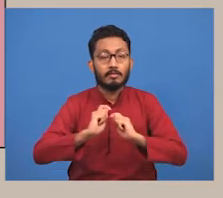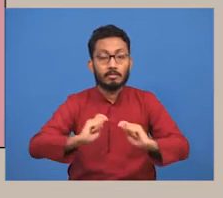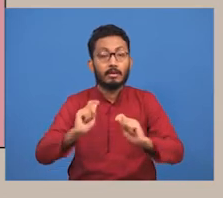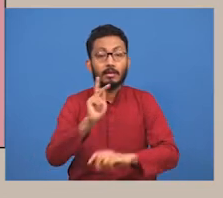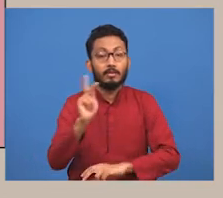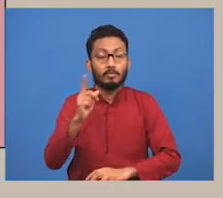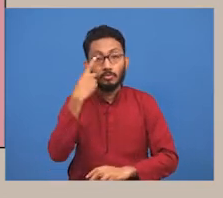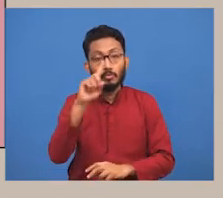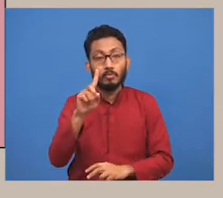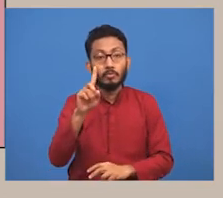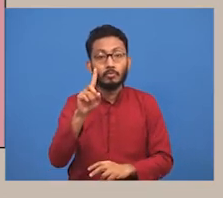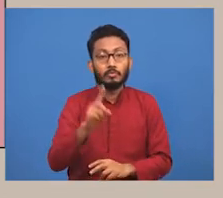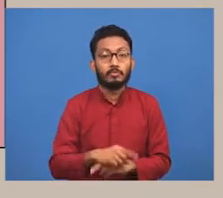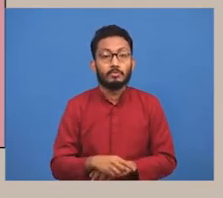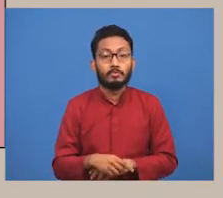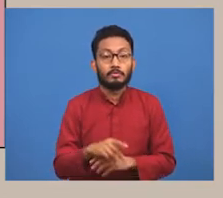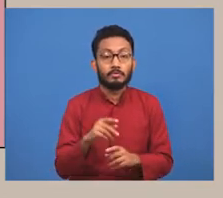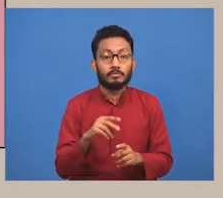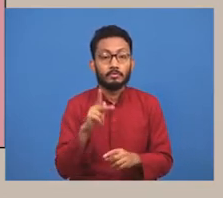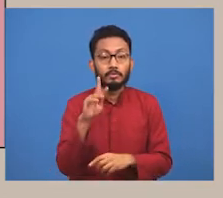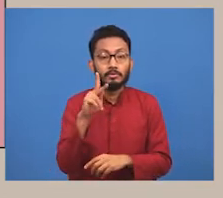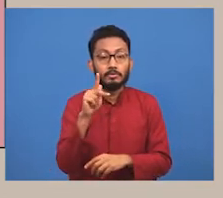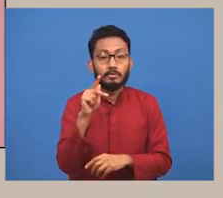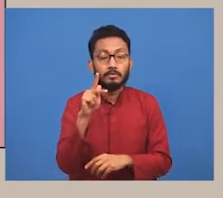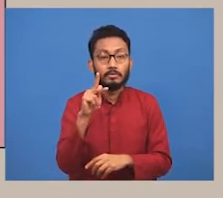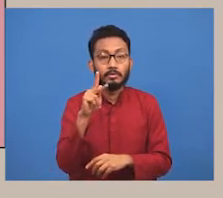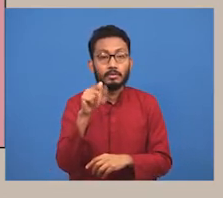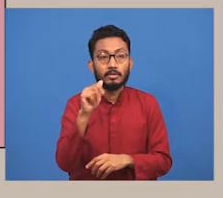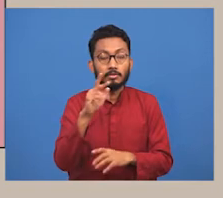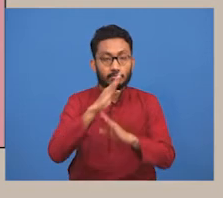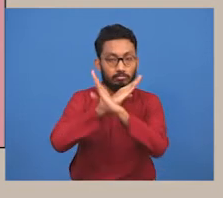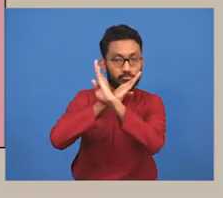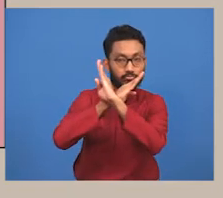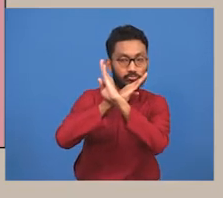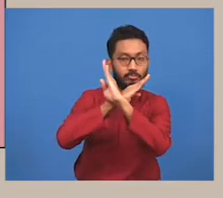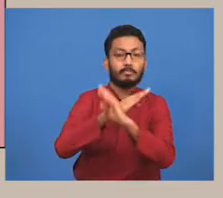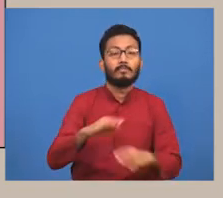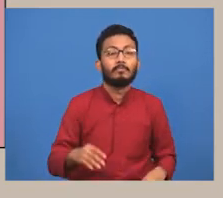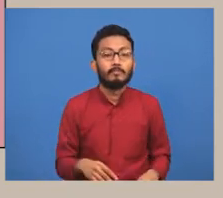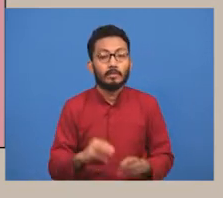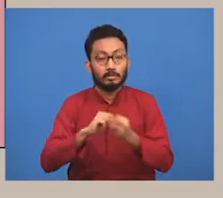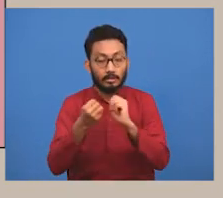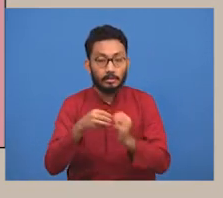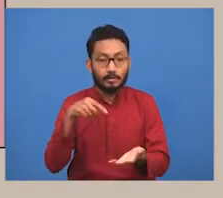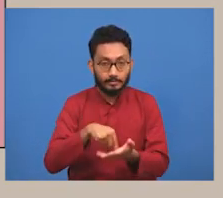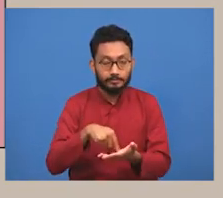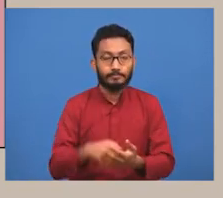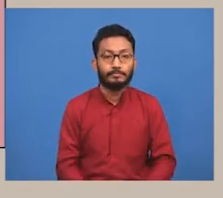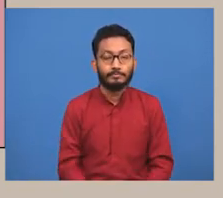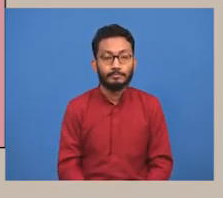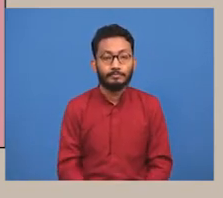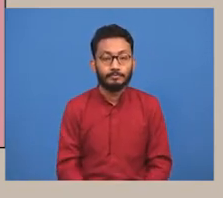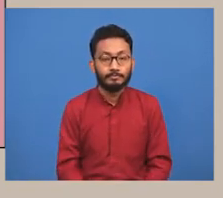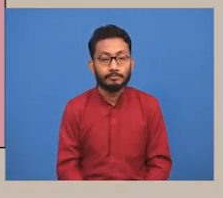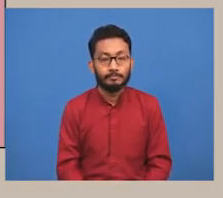membendung perbuatan itu sehingga umat Islam dituduh tidak sensitif terhadap agama sendiri.